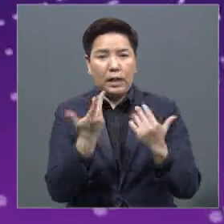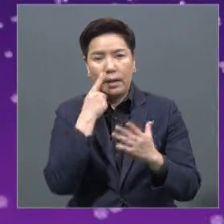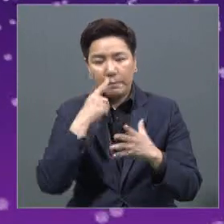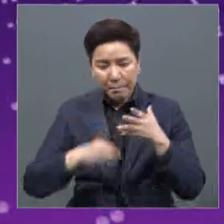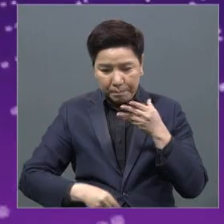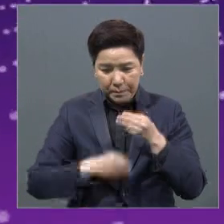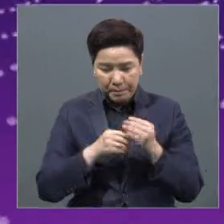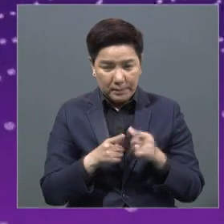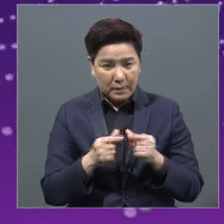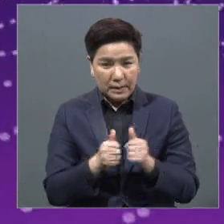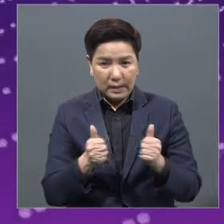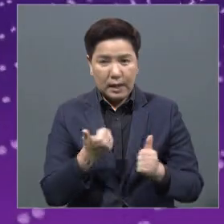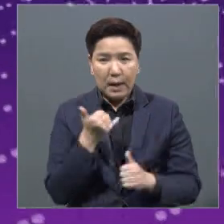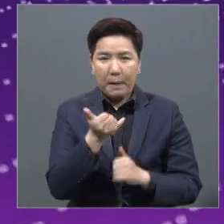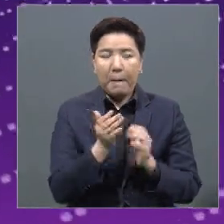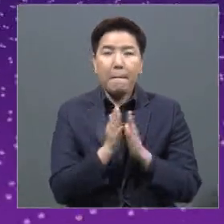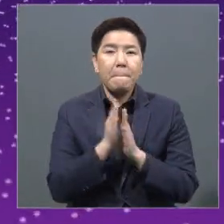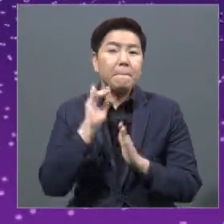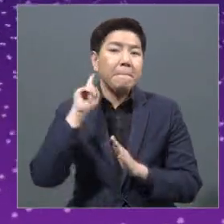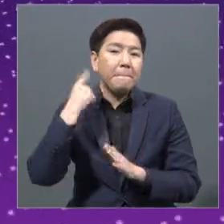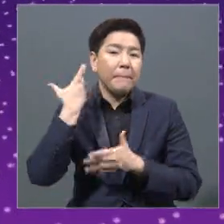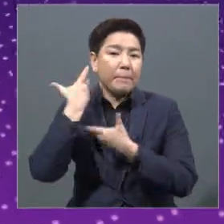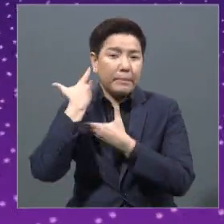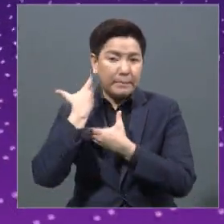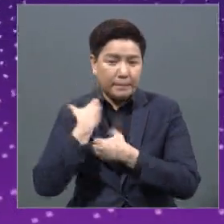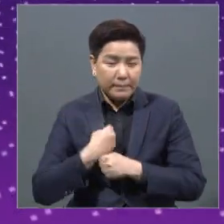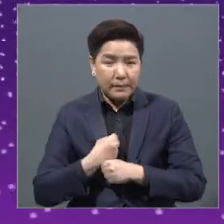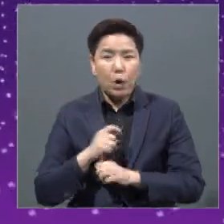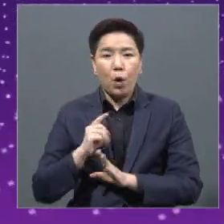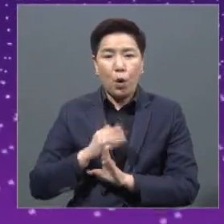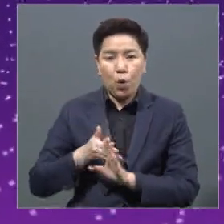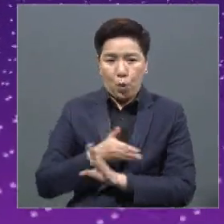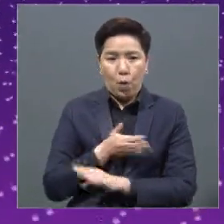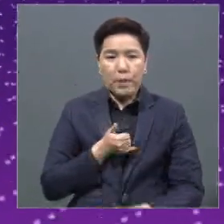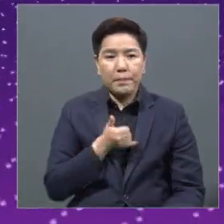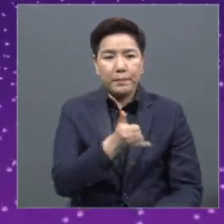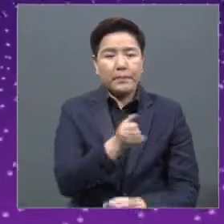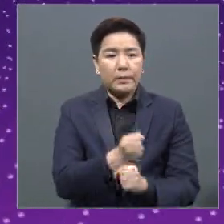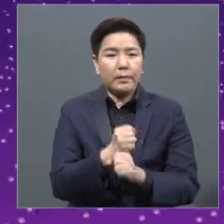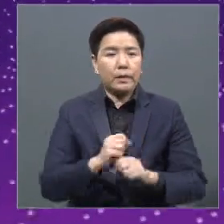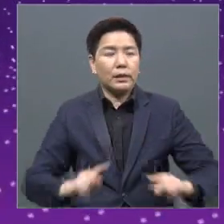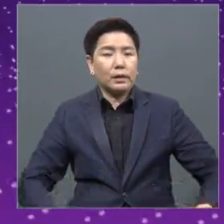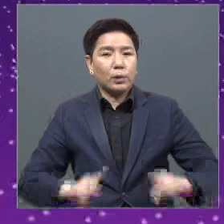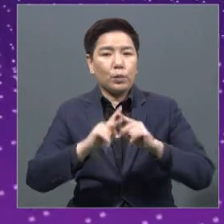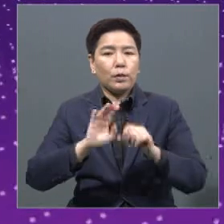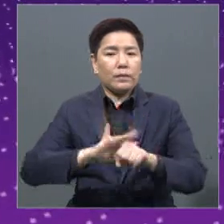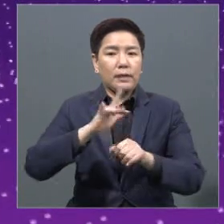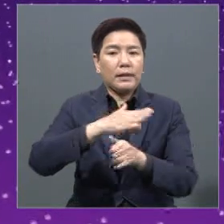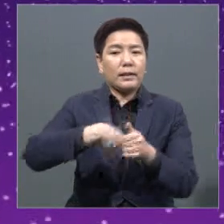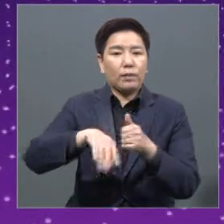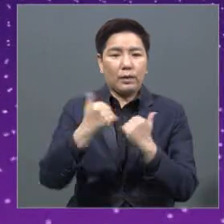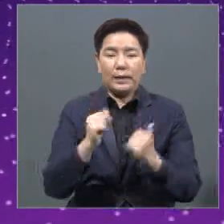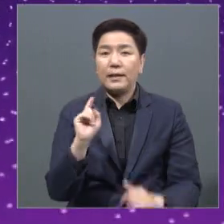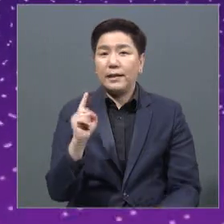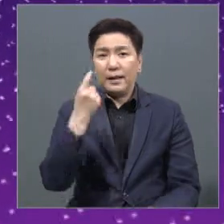สิริมงคลค่ะสักการะพระแม่ธรณีบีบมวยผมก่อนที่ปฏิบัติหน้าที่รัฐมนตรีว่าการกระทรวงทรัพยากรธรรมชาติและสิ่งแวดล้อมวัน